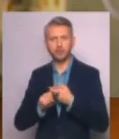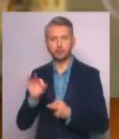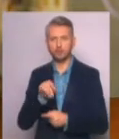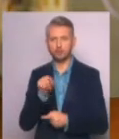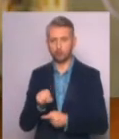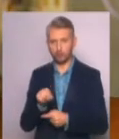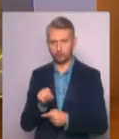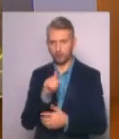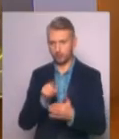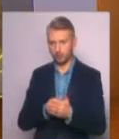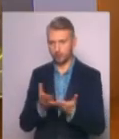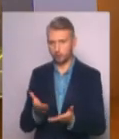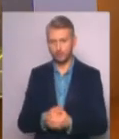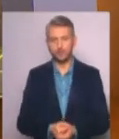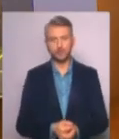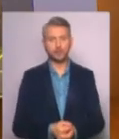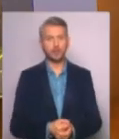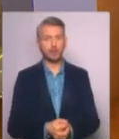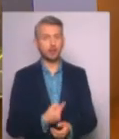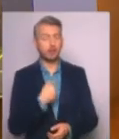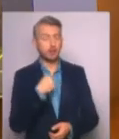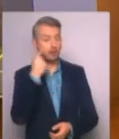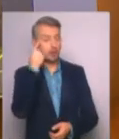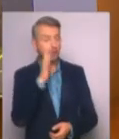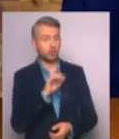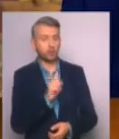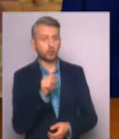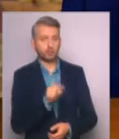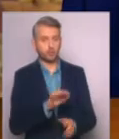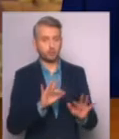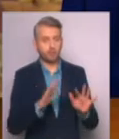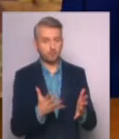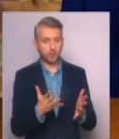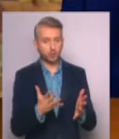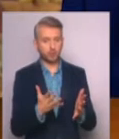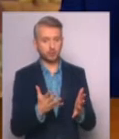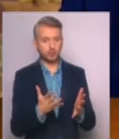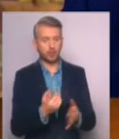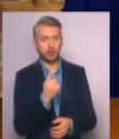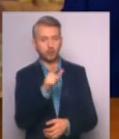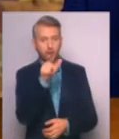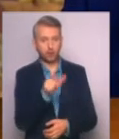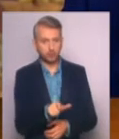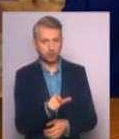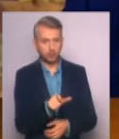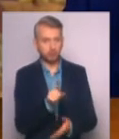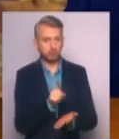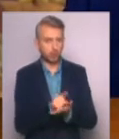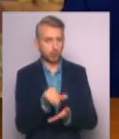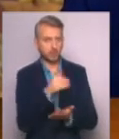цього нюансу. Прошу, пане Вадиме. Ну, я не думаю, що в даному випадку одна людина мала би кудись